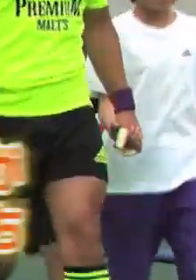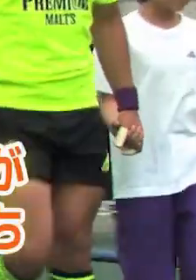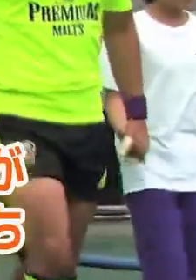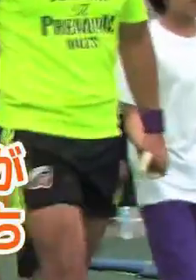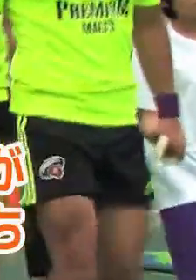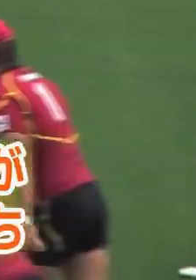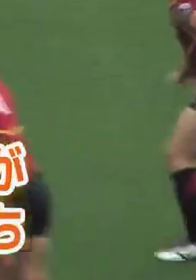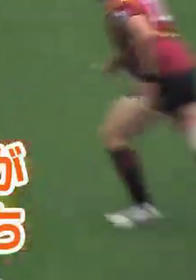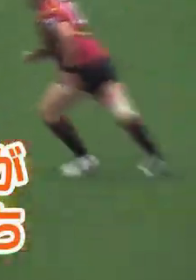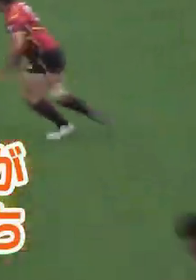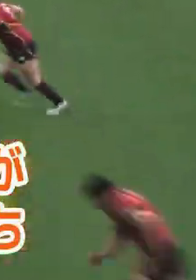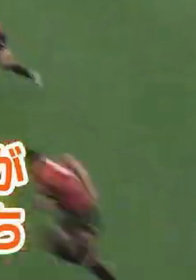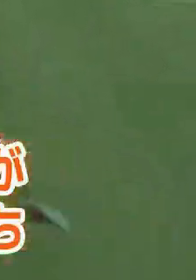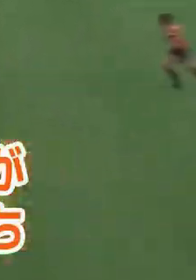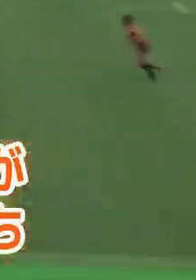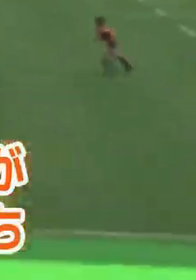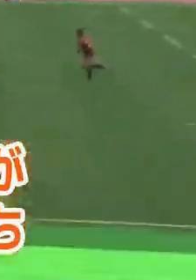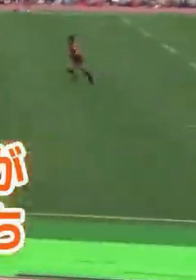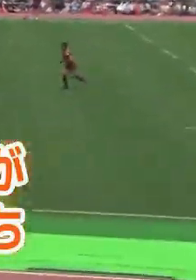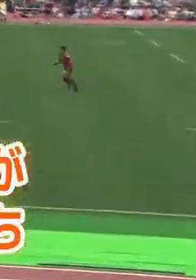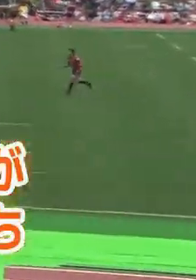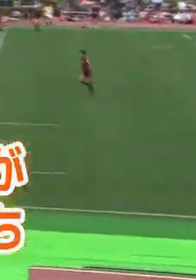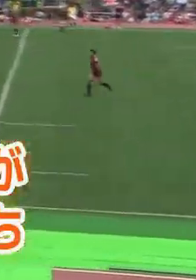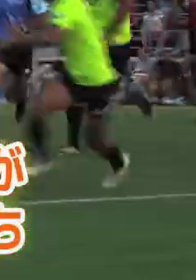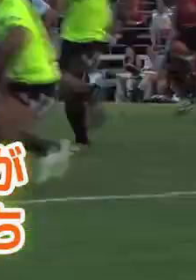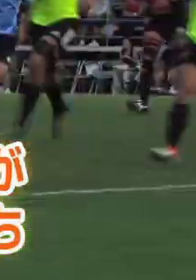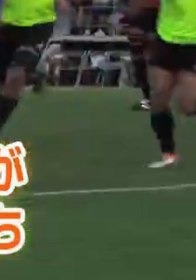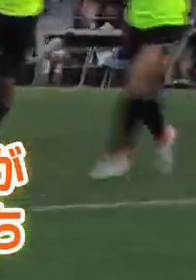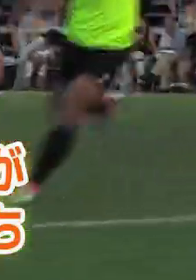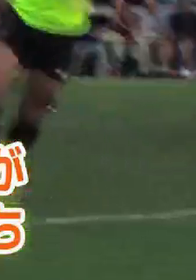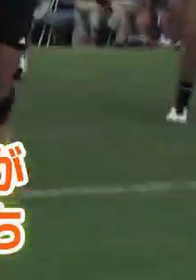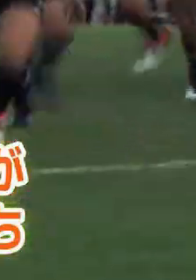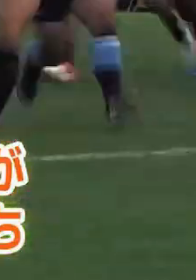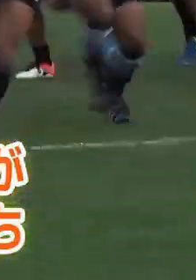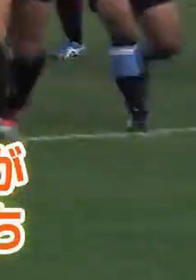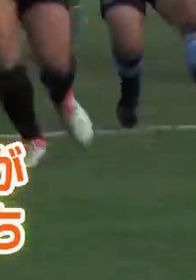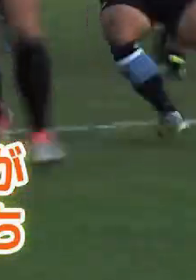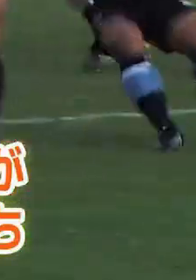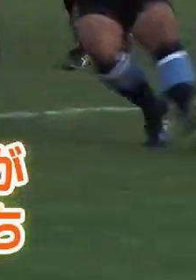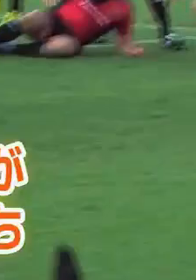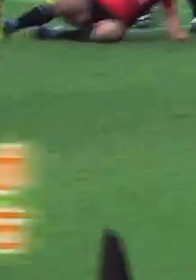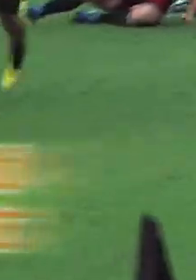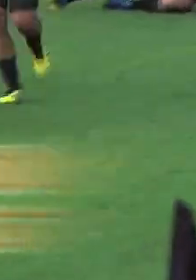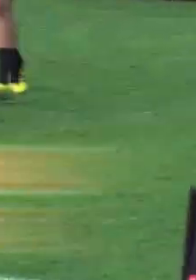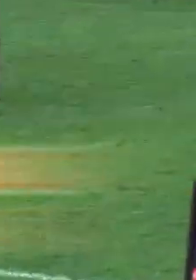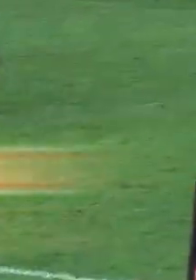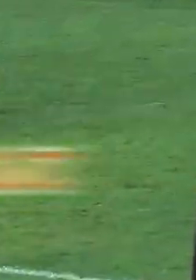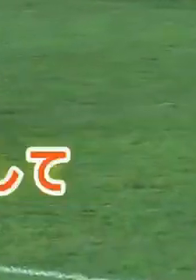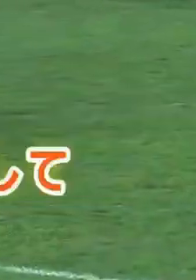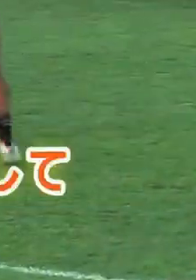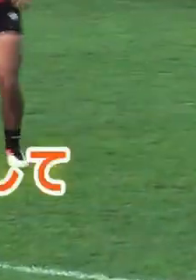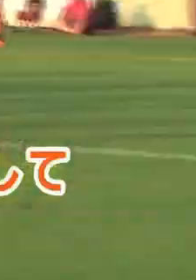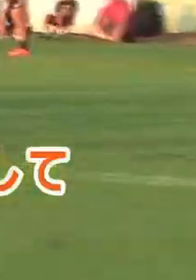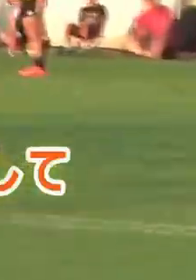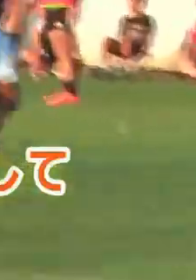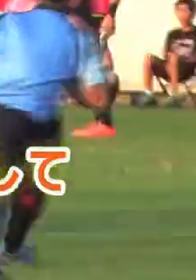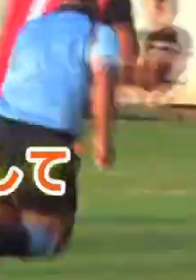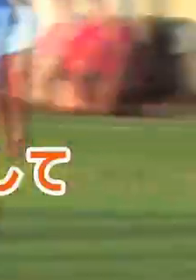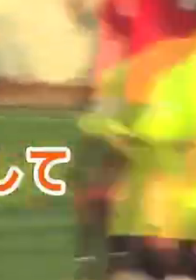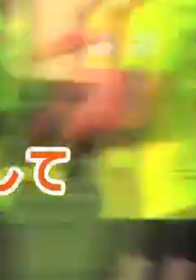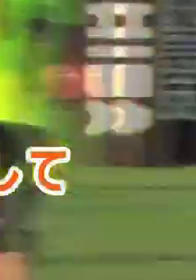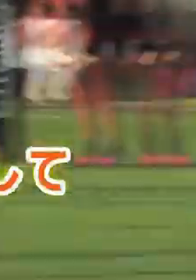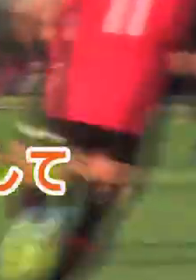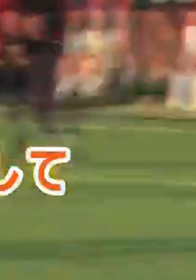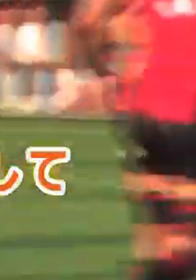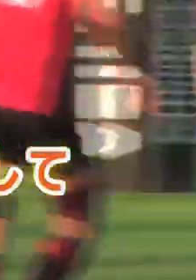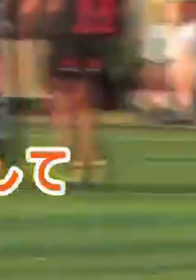府中は市内にトップリーグのチームが2つもある全国でも珍しい町だからこそ、ラ